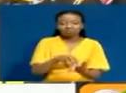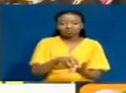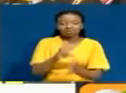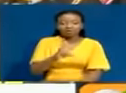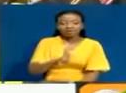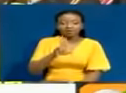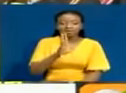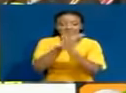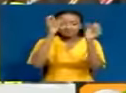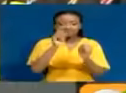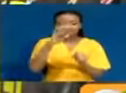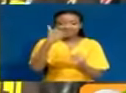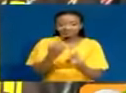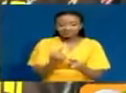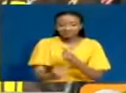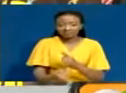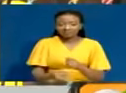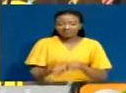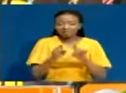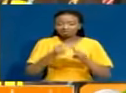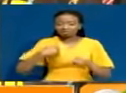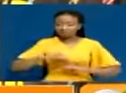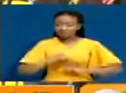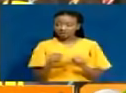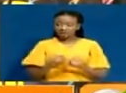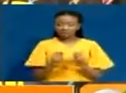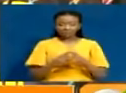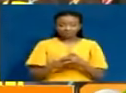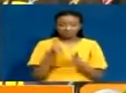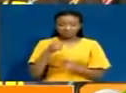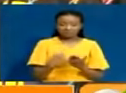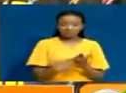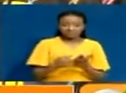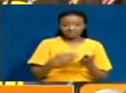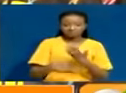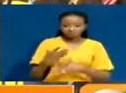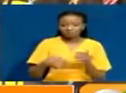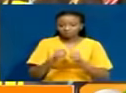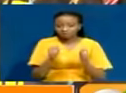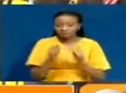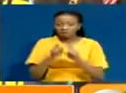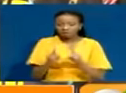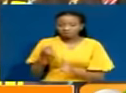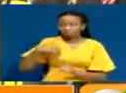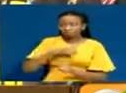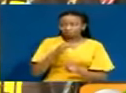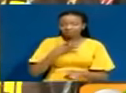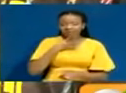It's a beginning of a new journey and we are very happy that we have started with this kind of conversation. We also have liked the